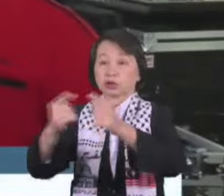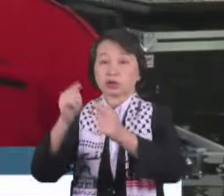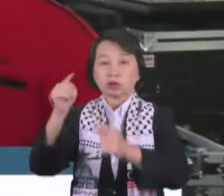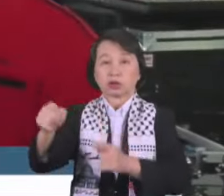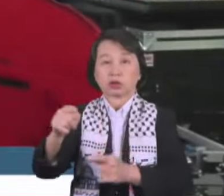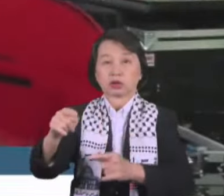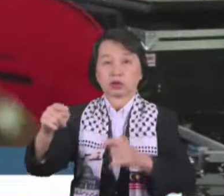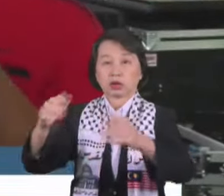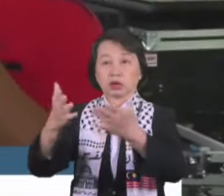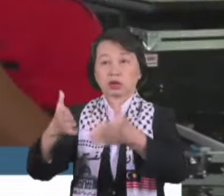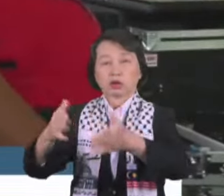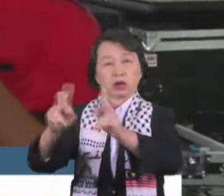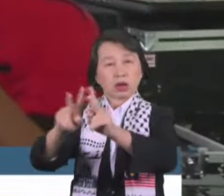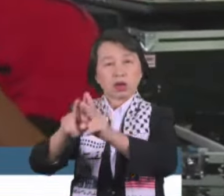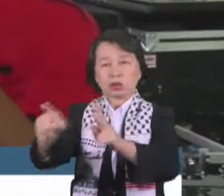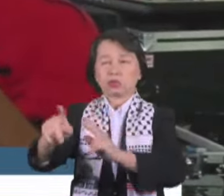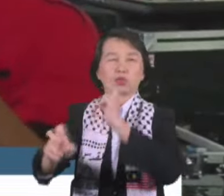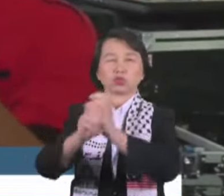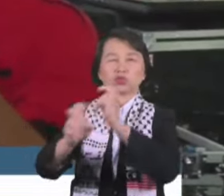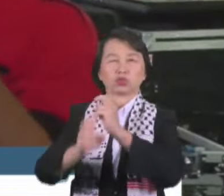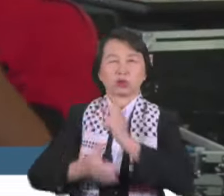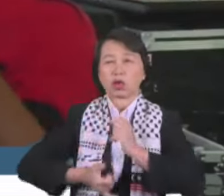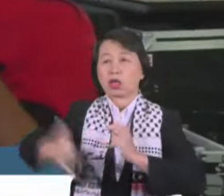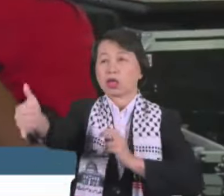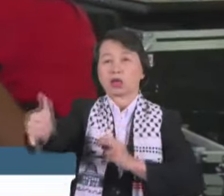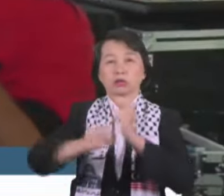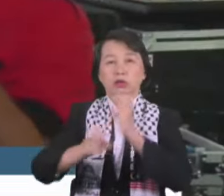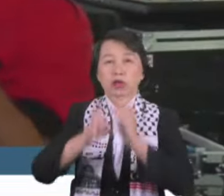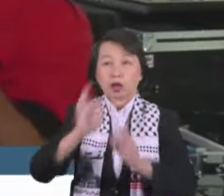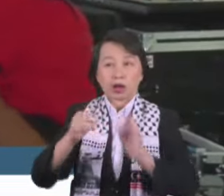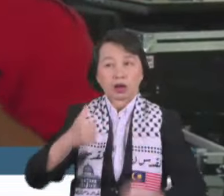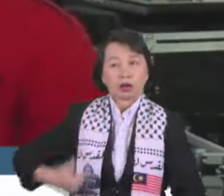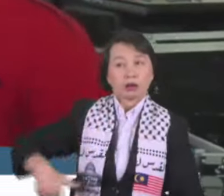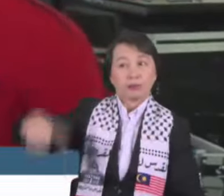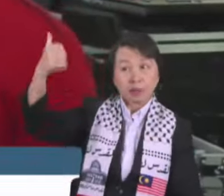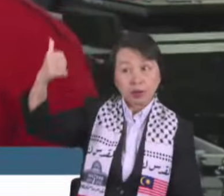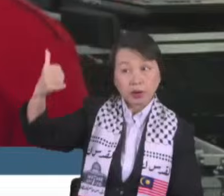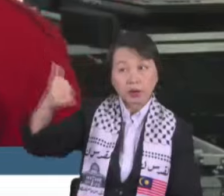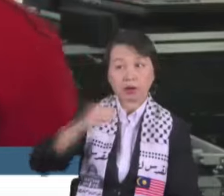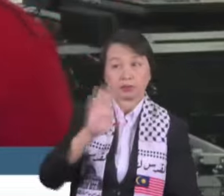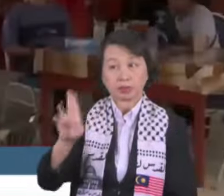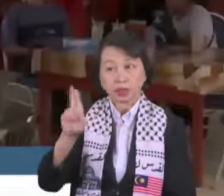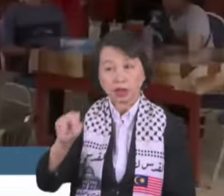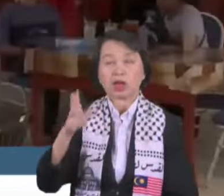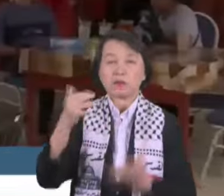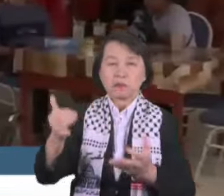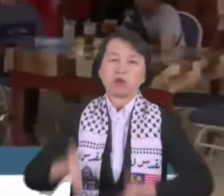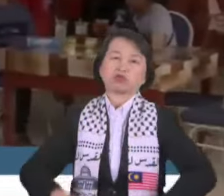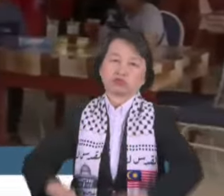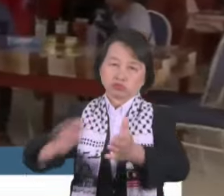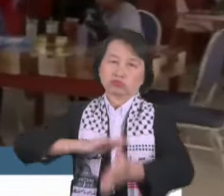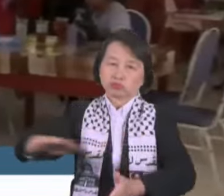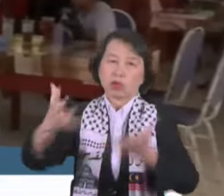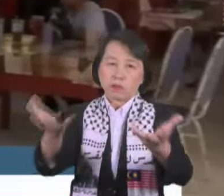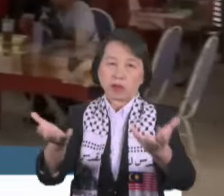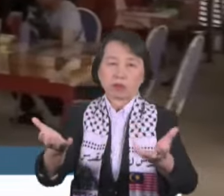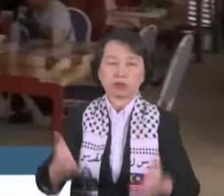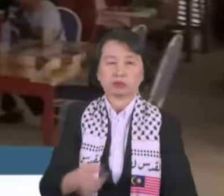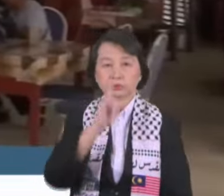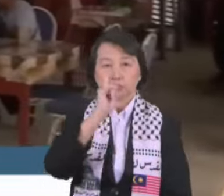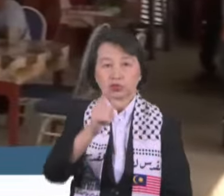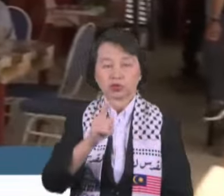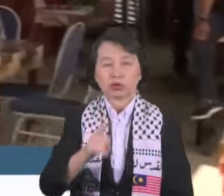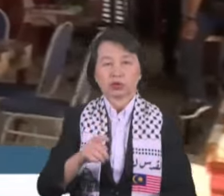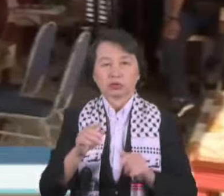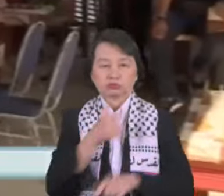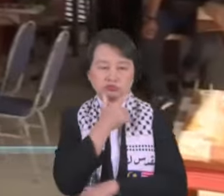Pusimpo ke Puskop memang amat sukar sekali lah. Jadi kalau menang tu kita mau clear jalan tu. Yang pasti pengundi ada